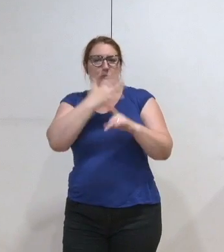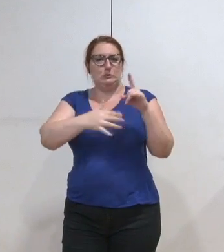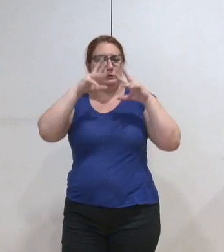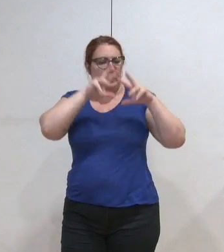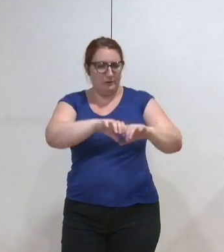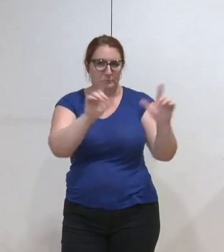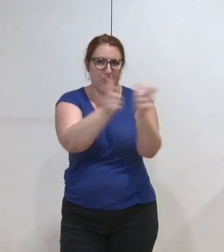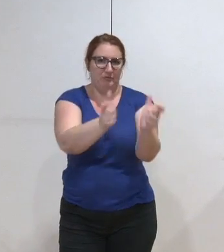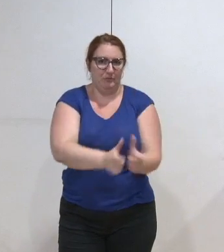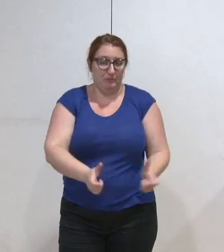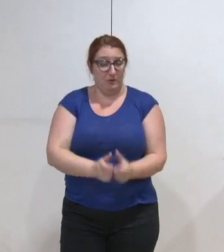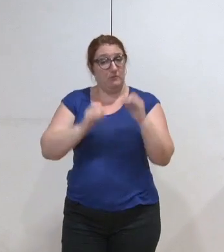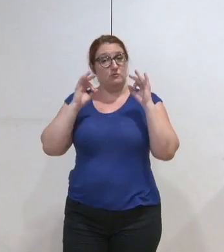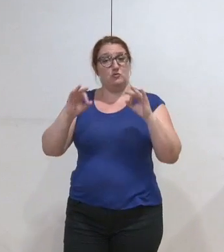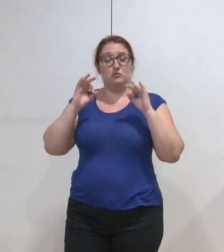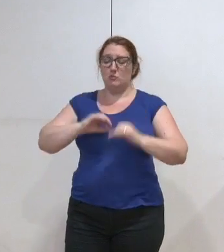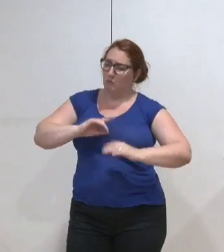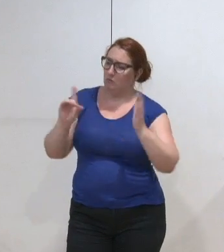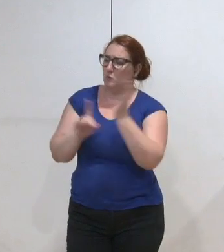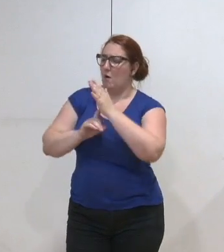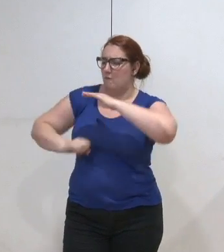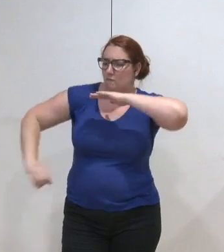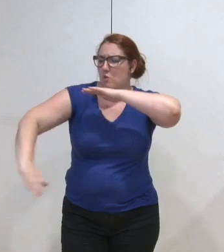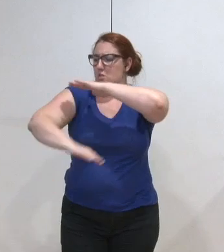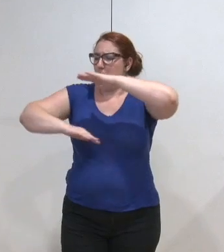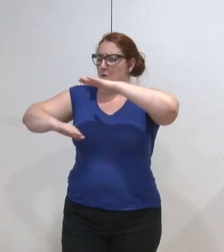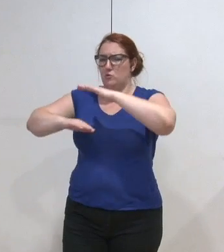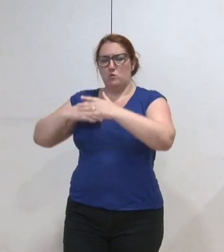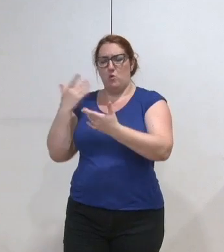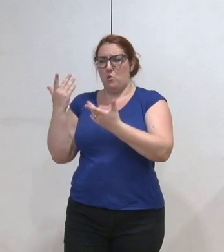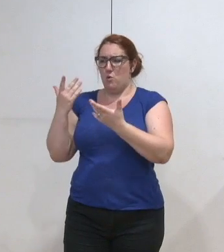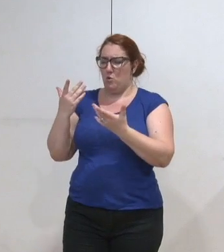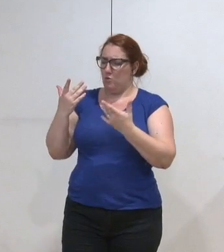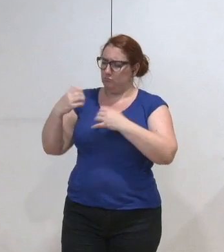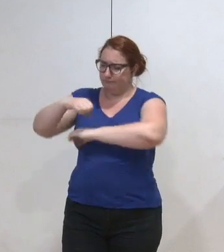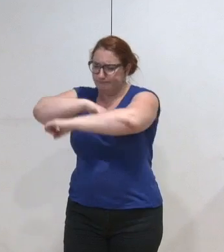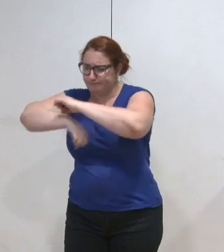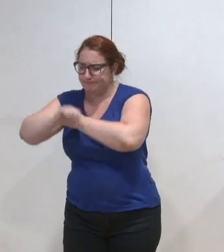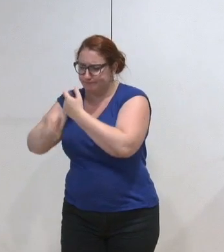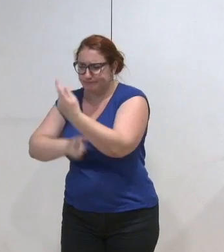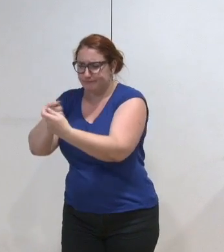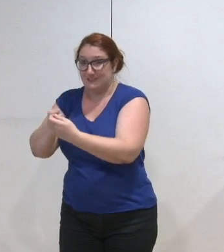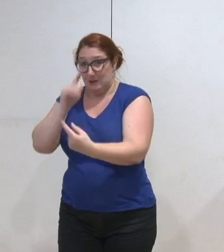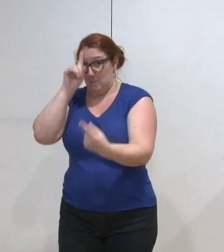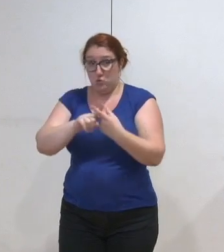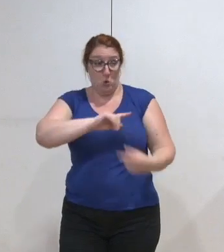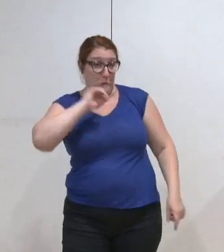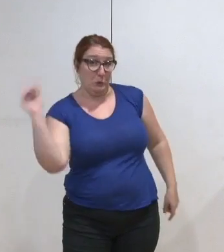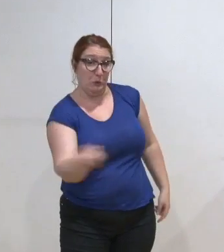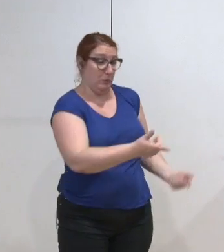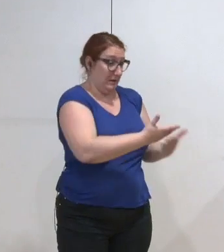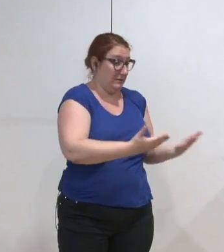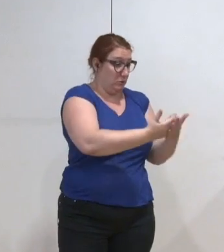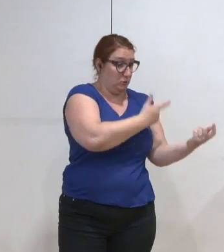d'affirmation des droits fondamentaux elle permet de s'attaquer à toutes les situations et non pas de dire et bien